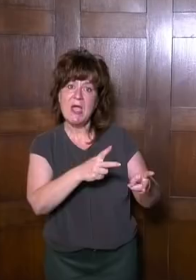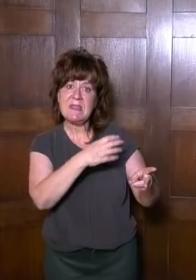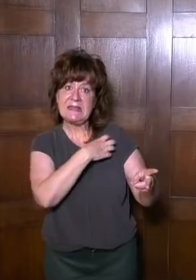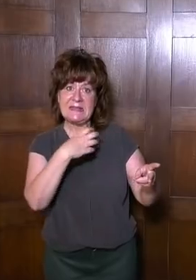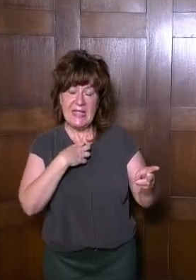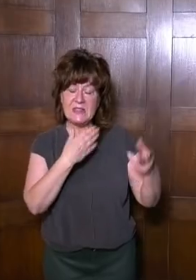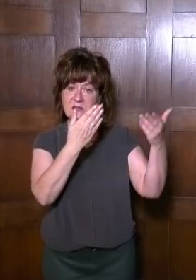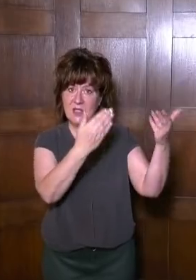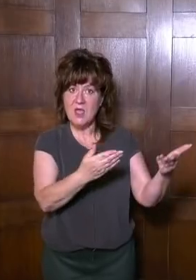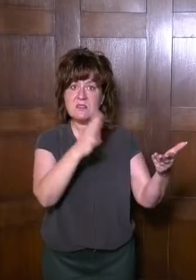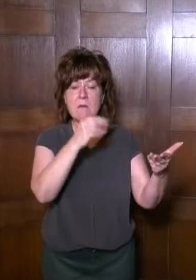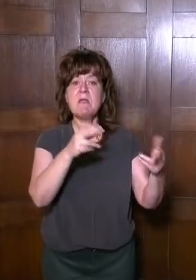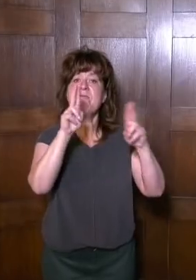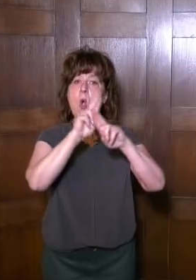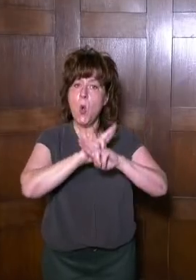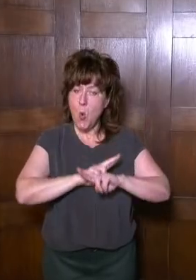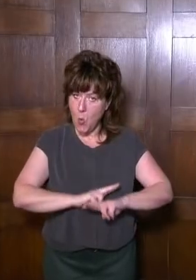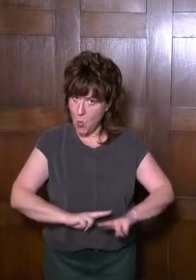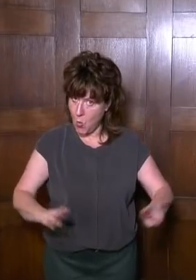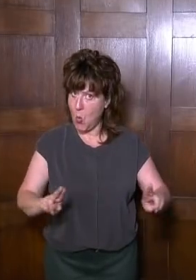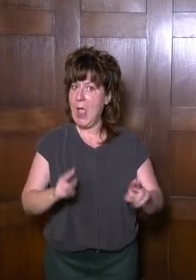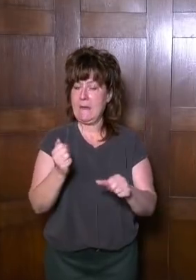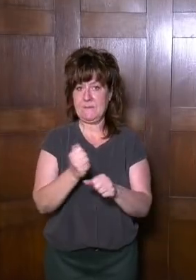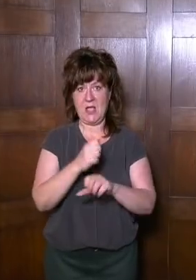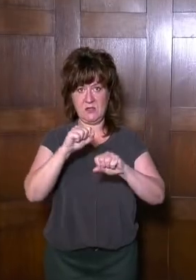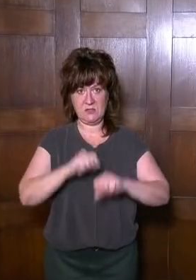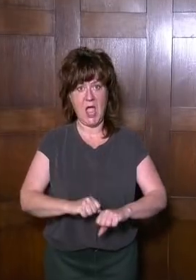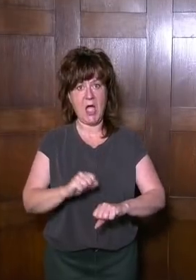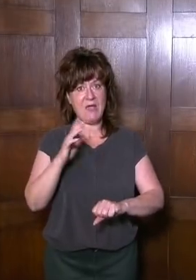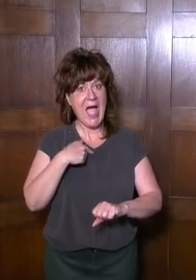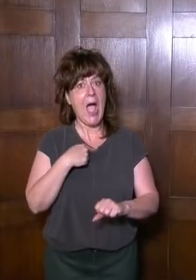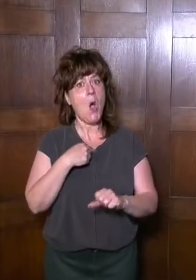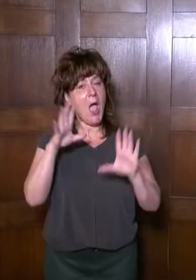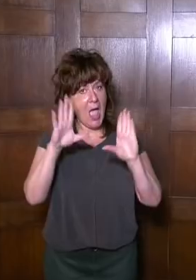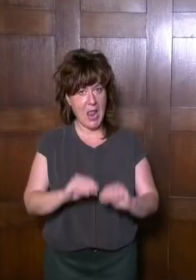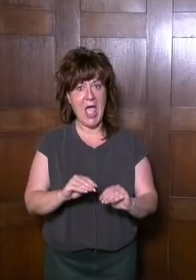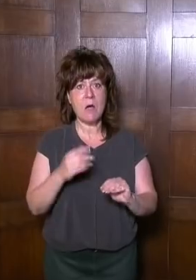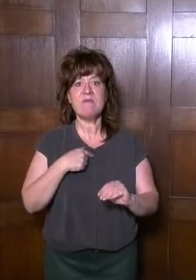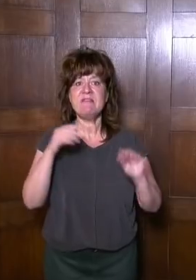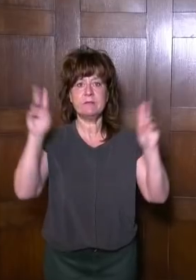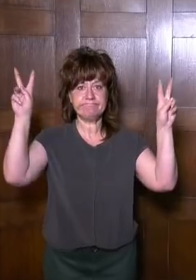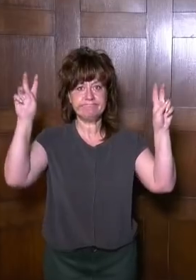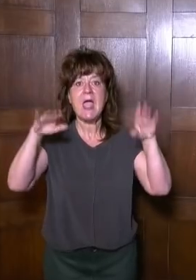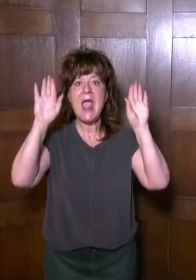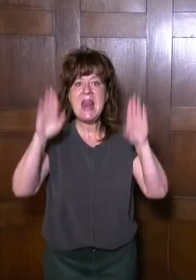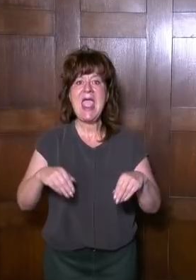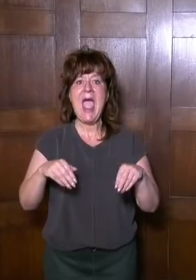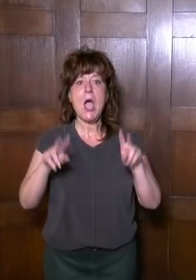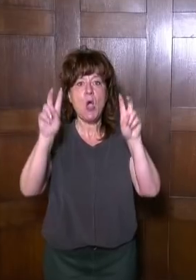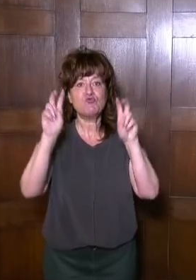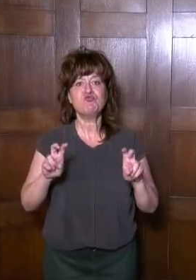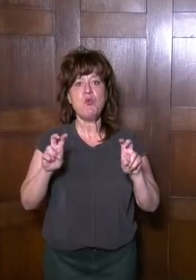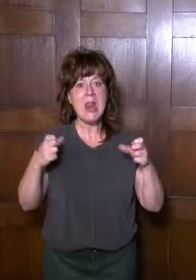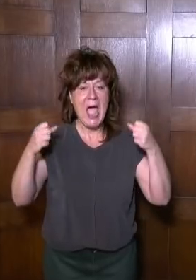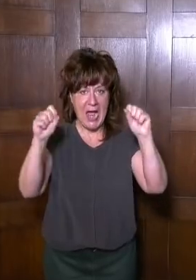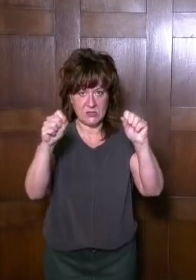in Ruhe und in dieser Legitimität tun durften, mit unserer leeren Stühle-Aktion, die weltweit Anklang gefunden hat. Dort